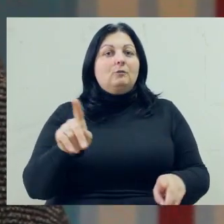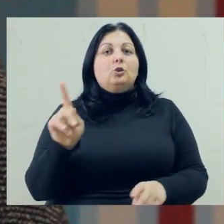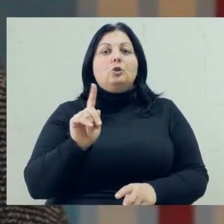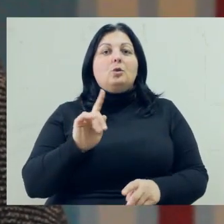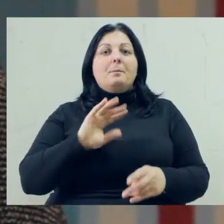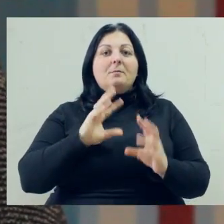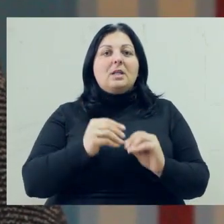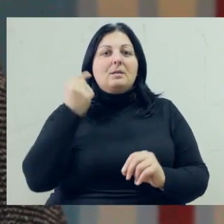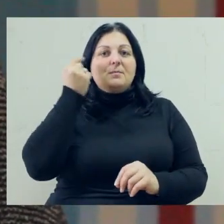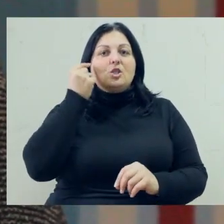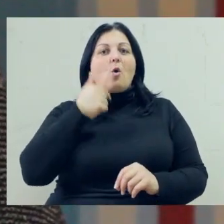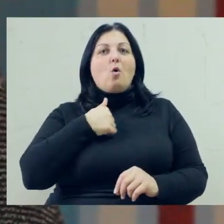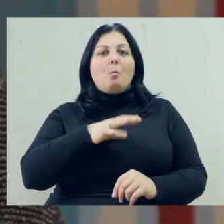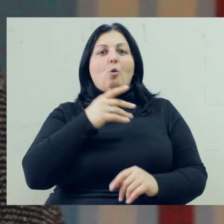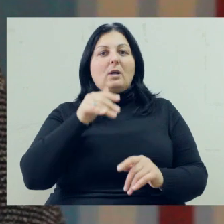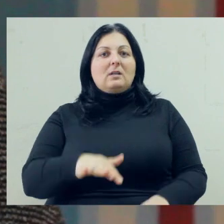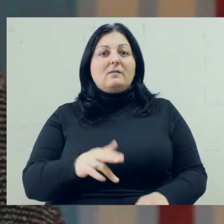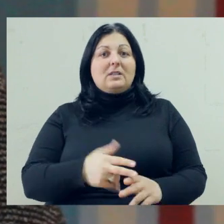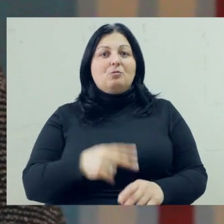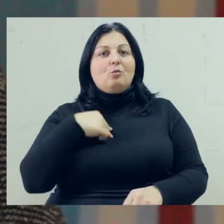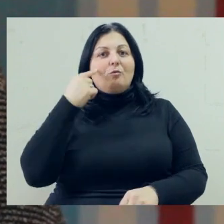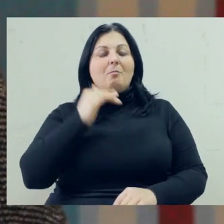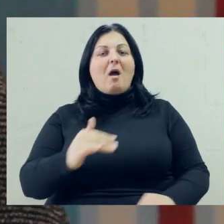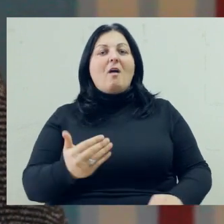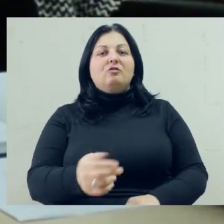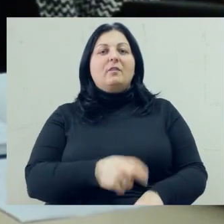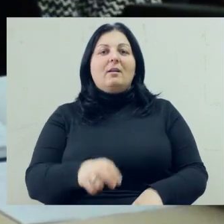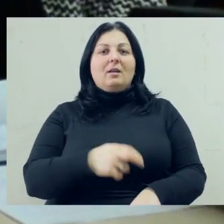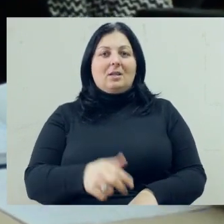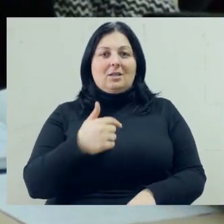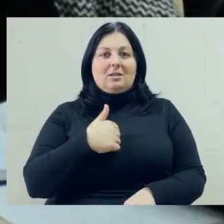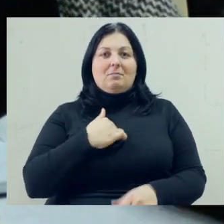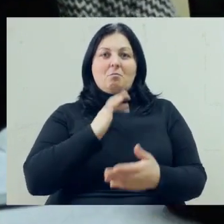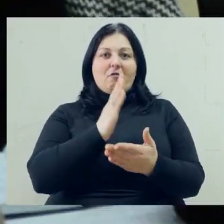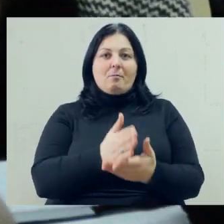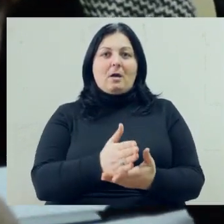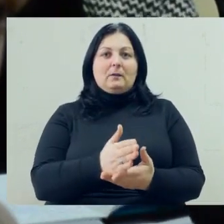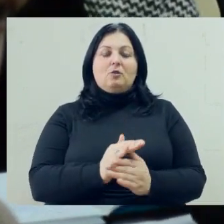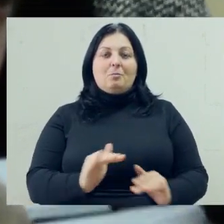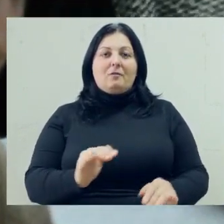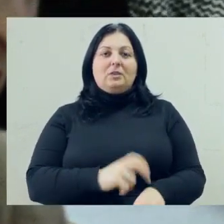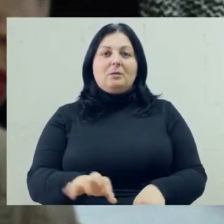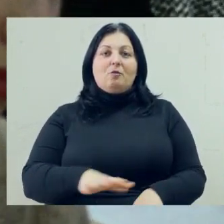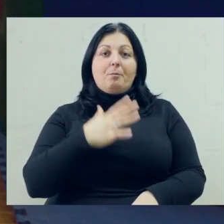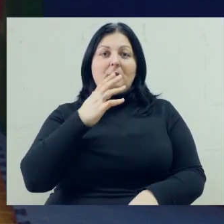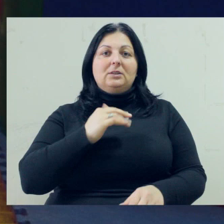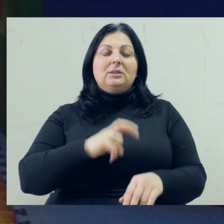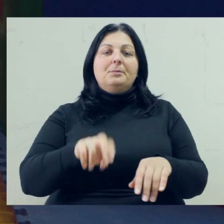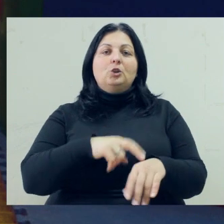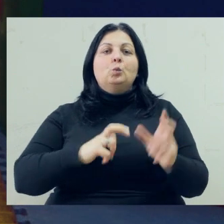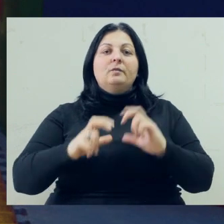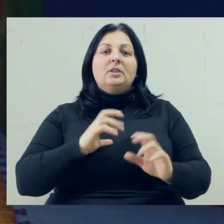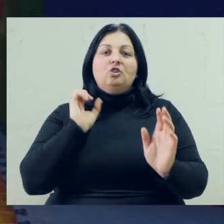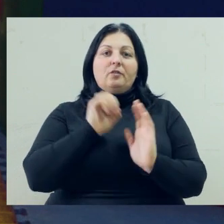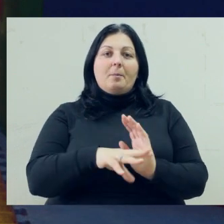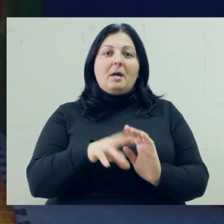uite ce dirom, am făcut psihologul pe conta, că dați cuvânt, el da, pediatria, mi-u martiro, pediatria, am făcut arigavi, s-a menținut la